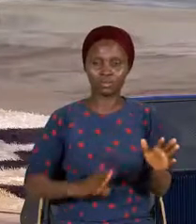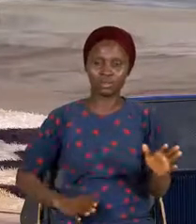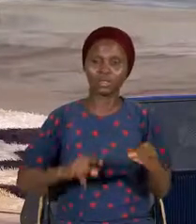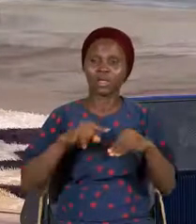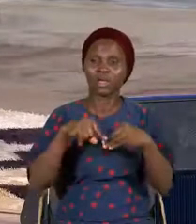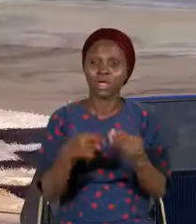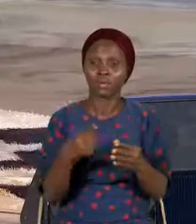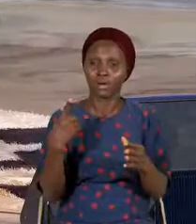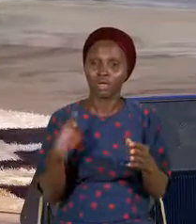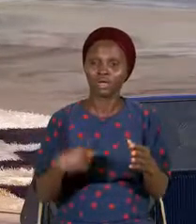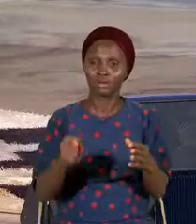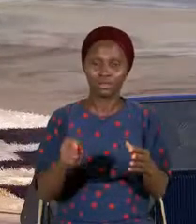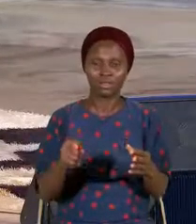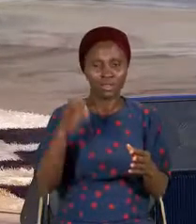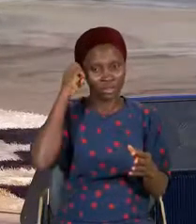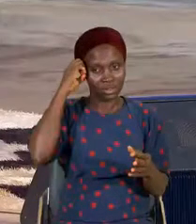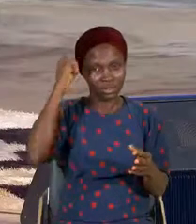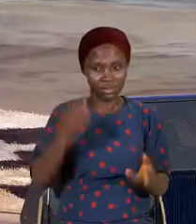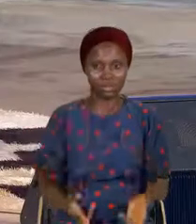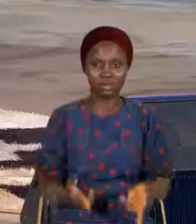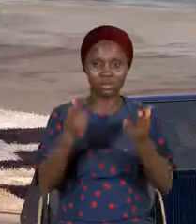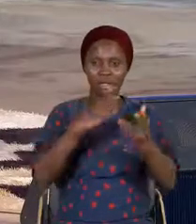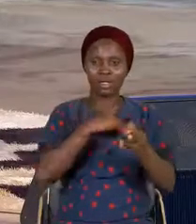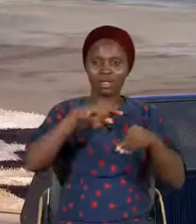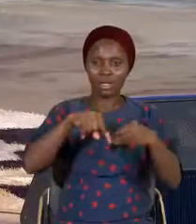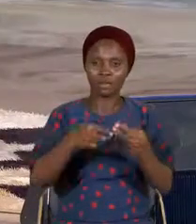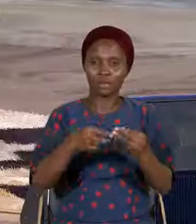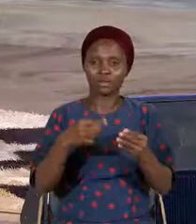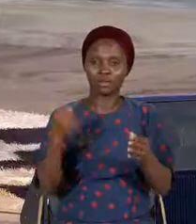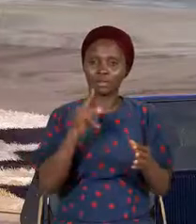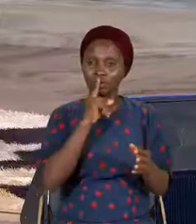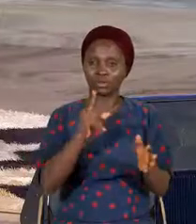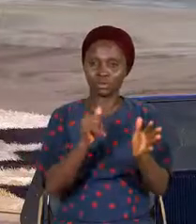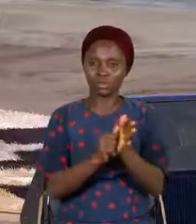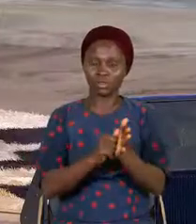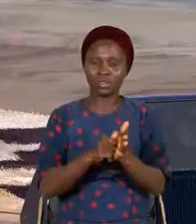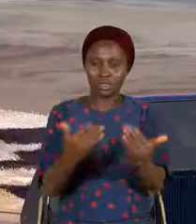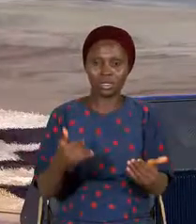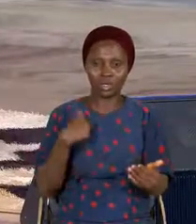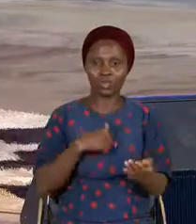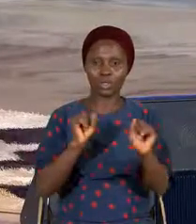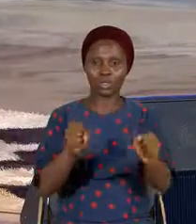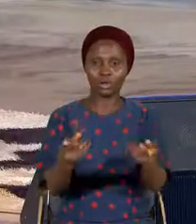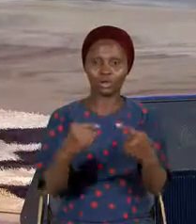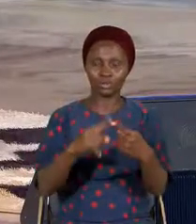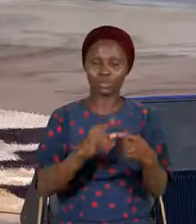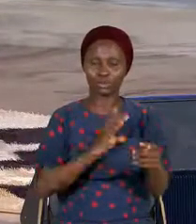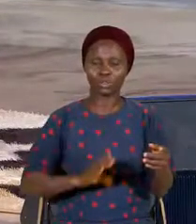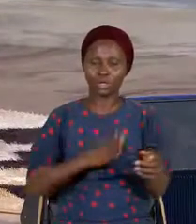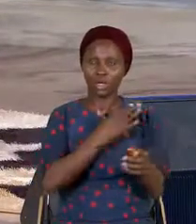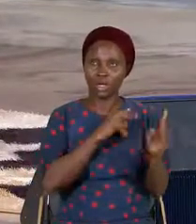des souffrances, de la mort et de sa résurrection. Au sujet du fait que maintenant nous pouvons venir à Christ,